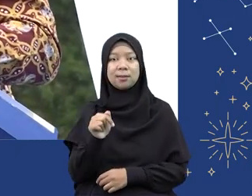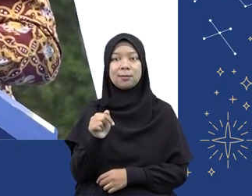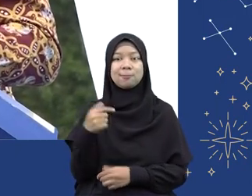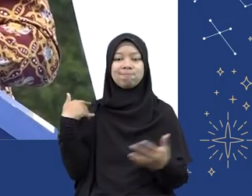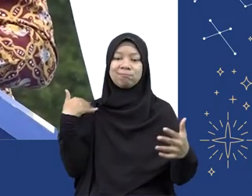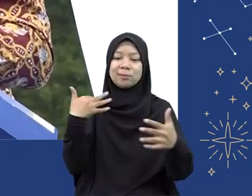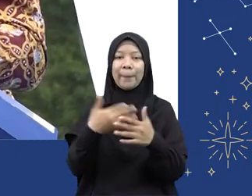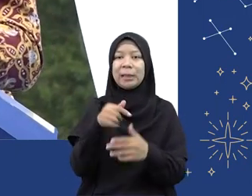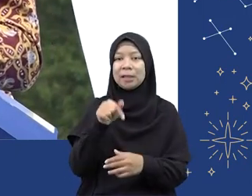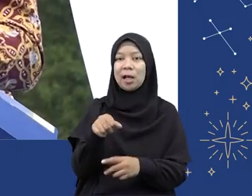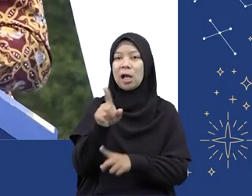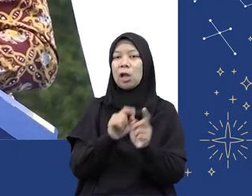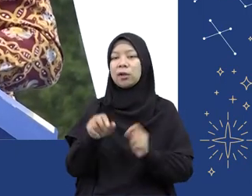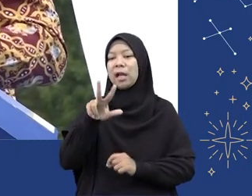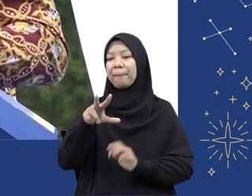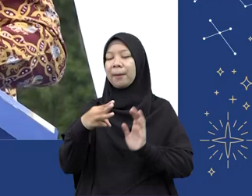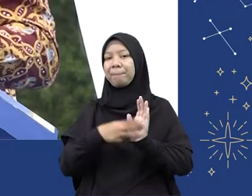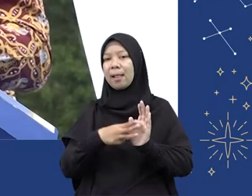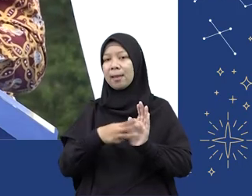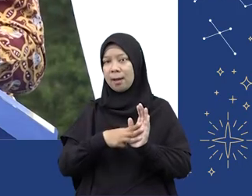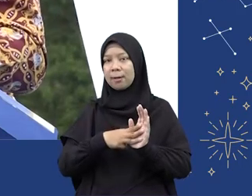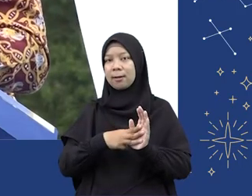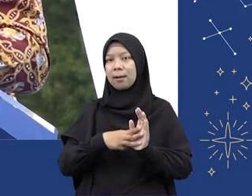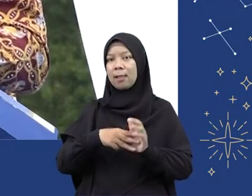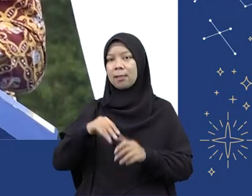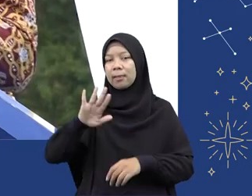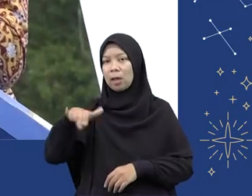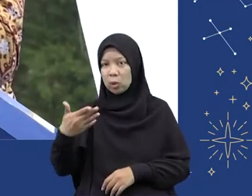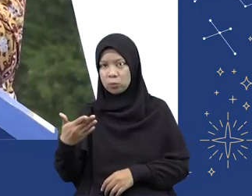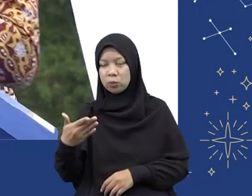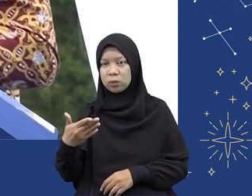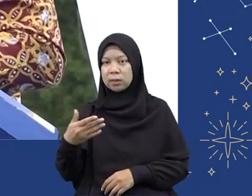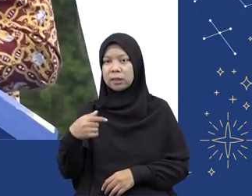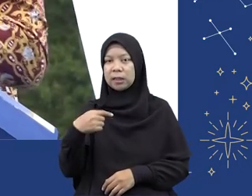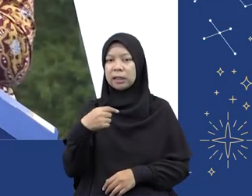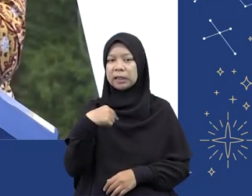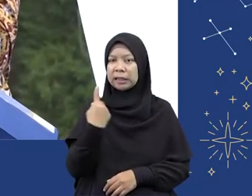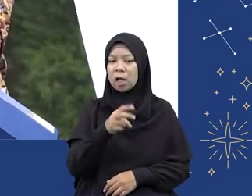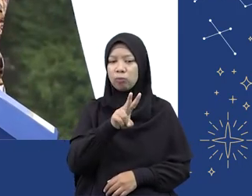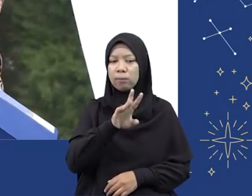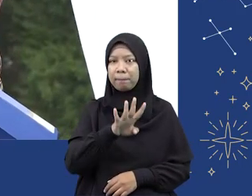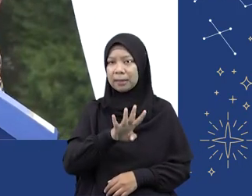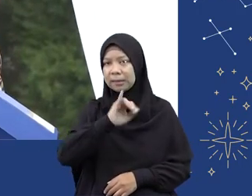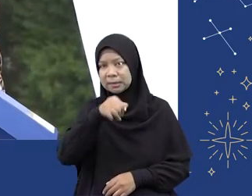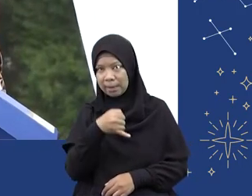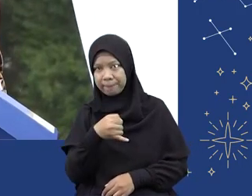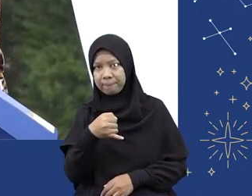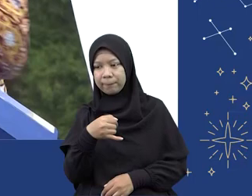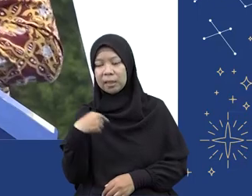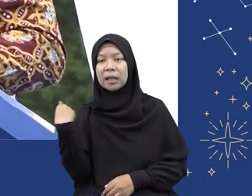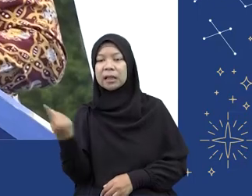kalau 8 miliar tahun cahaya itu dihitung 24 jam kita baru 1 detik jadi kita hidup dalam